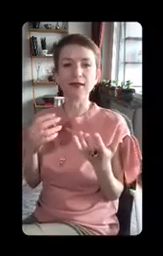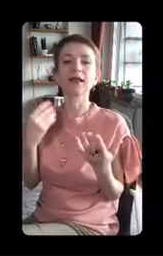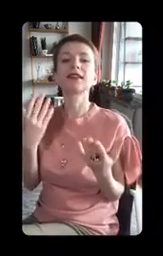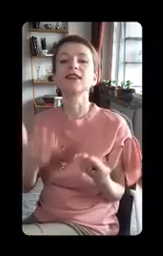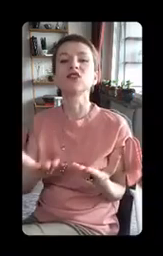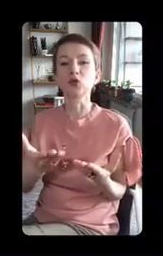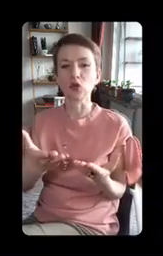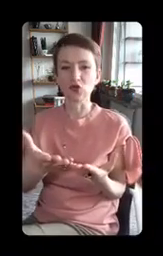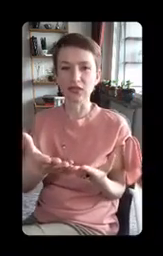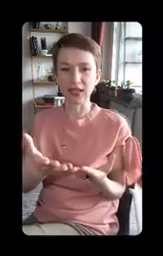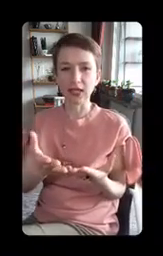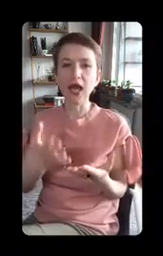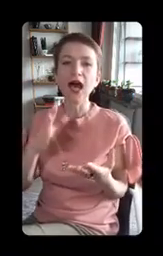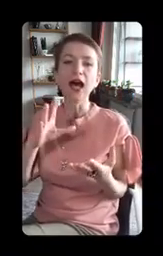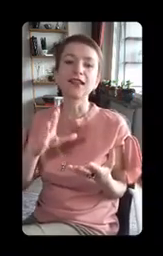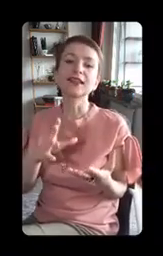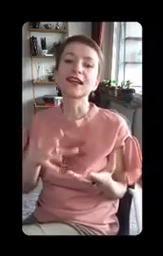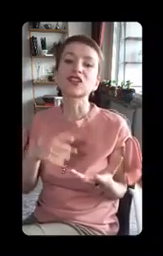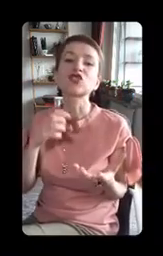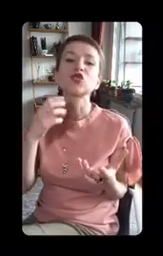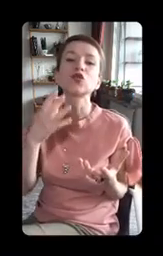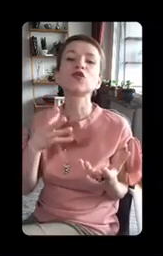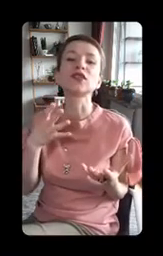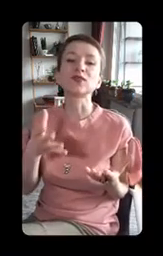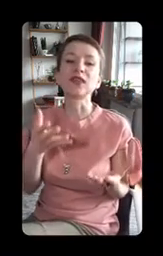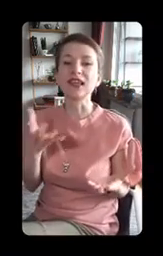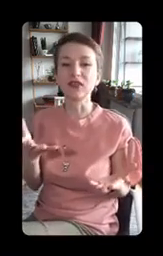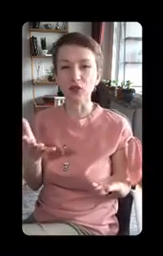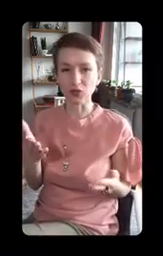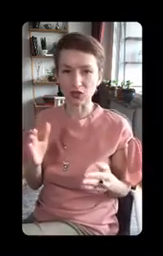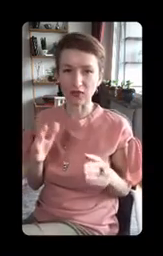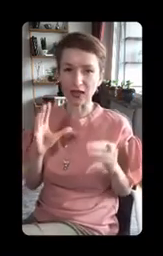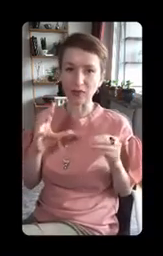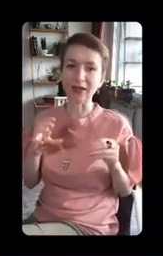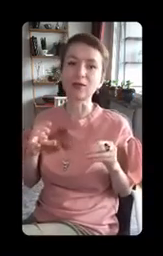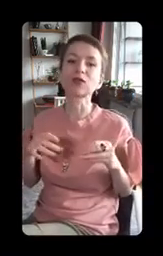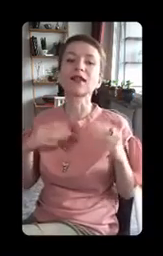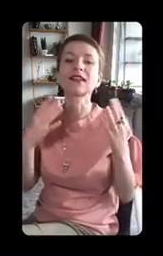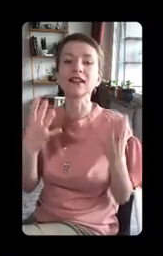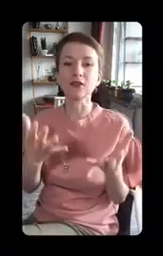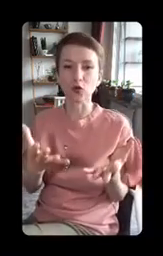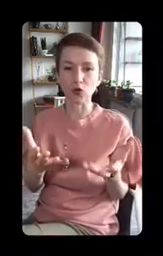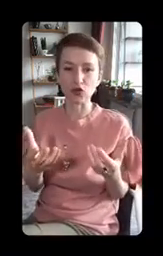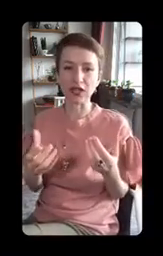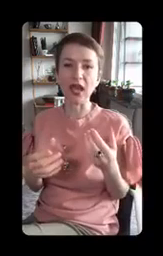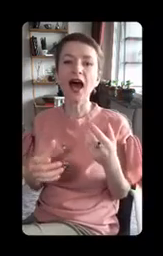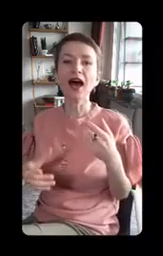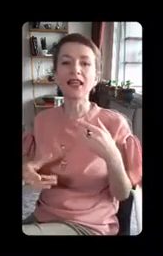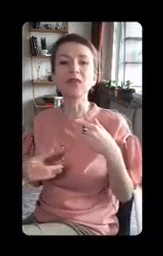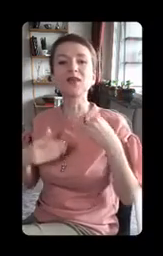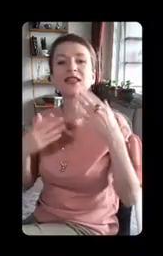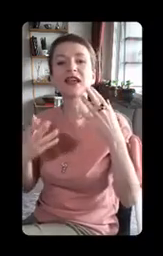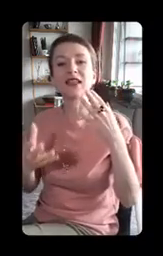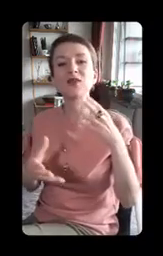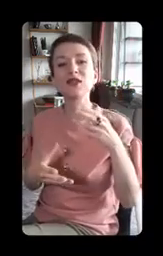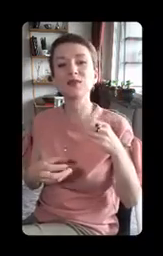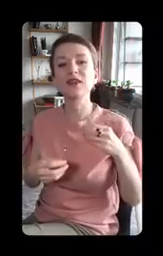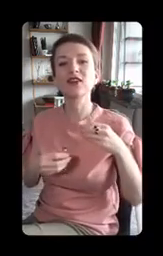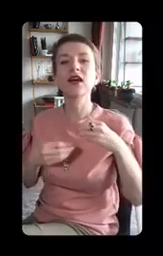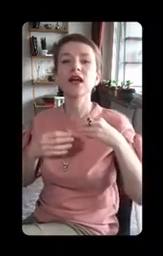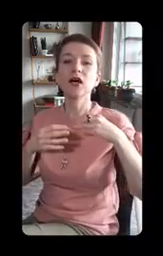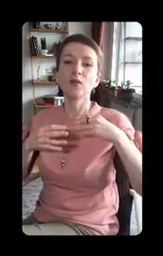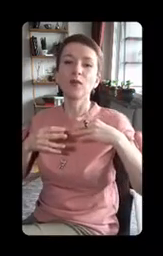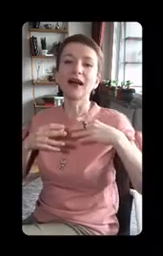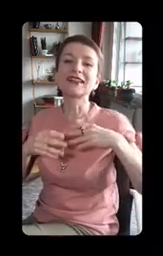художники, талантливые художники, они как раз чувствуют изменения в обществе, и поэтому талантливые художники